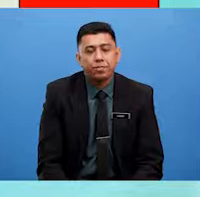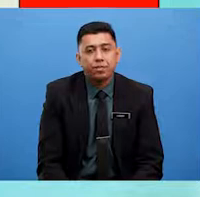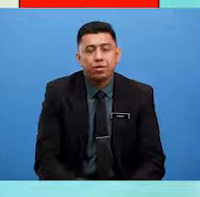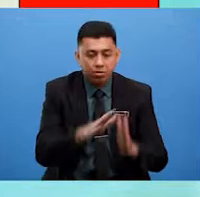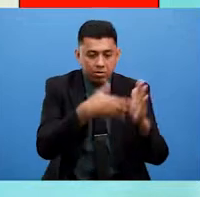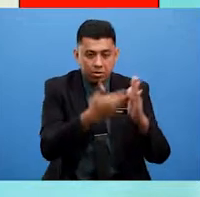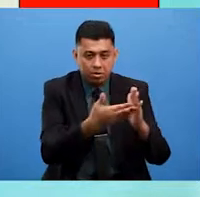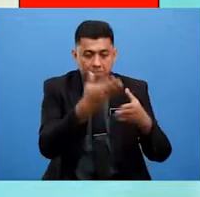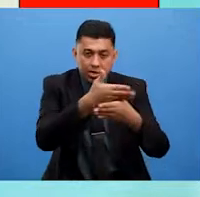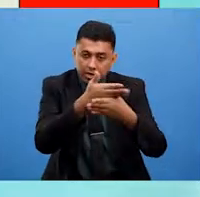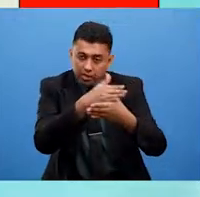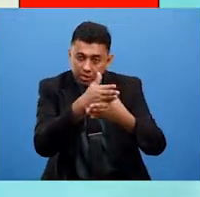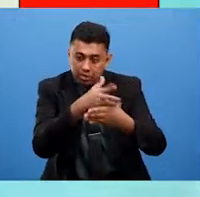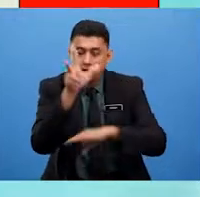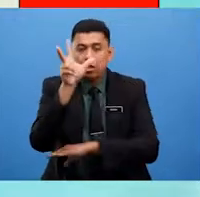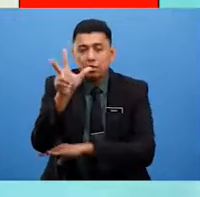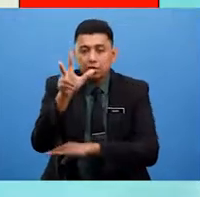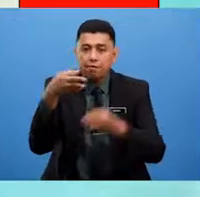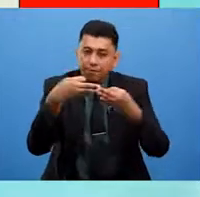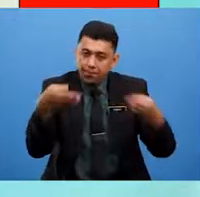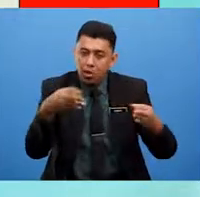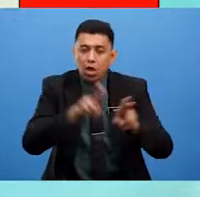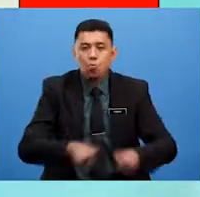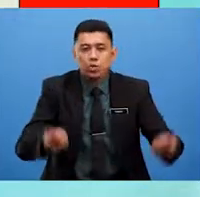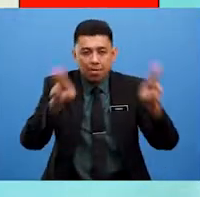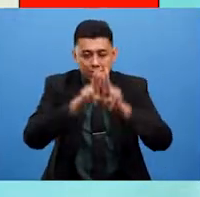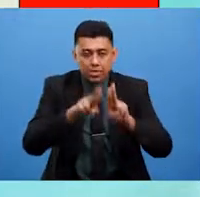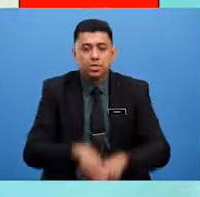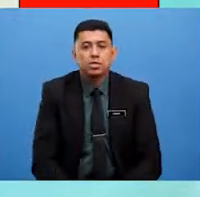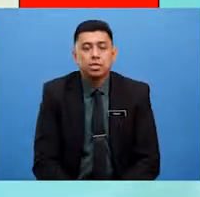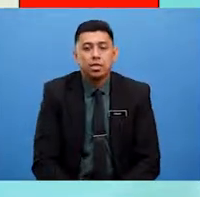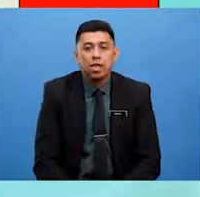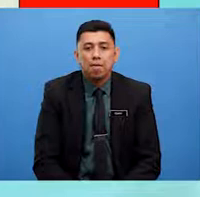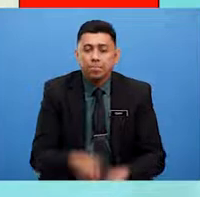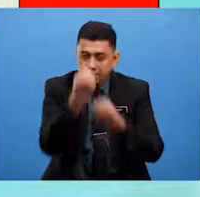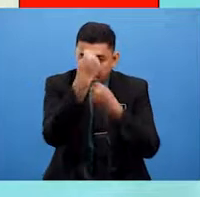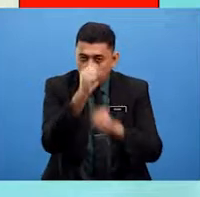latihan boleh dibahagikan kepada tiga fasa utama, iaitu fasa